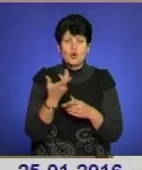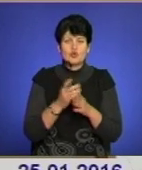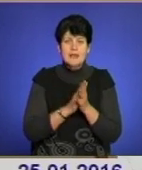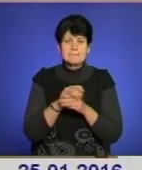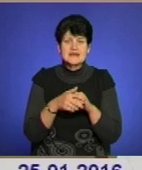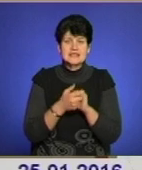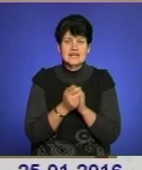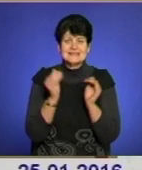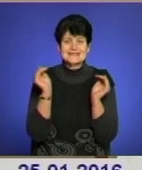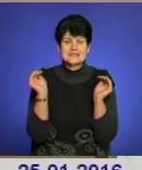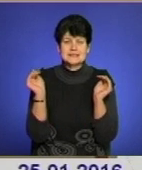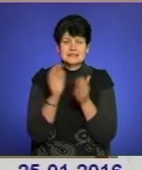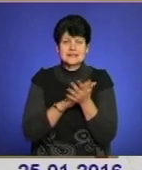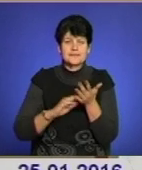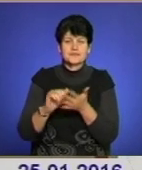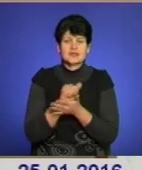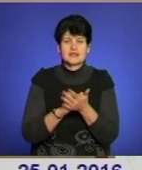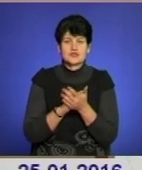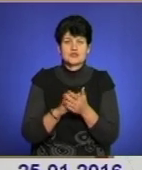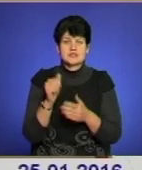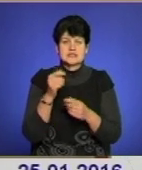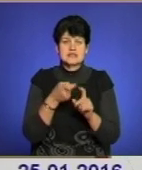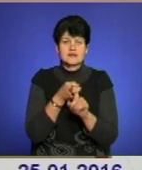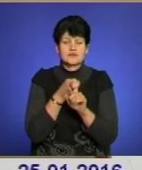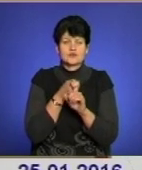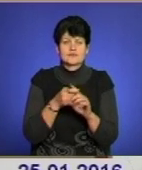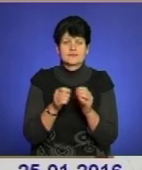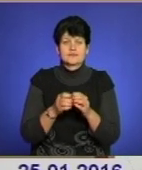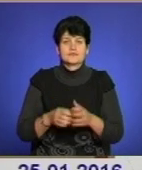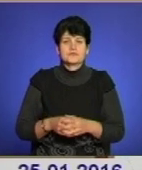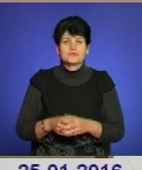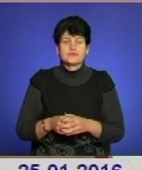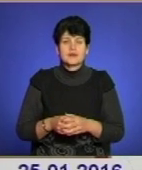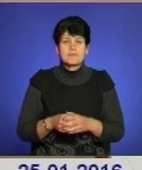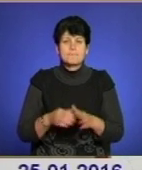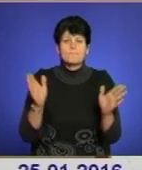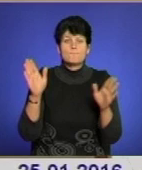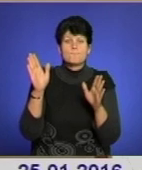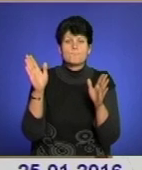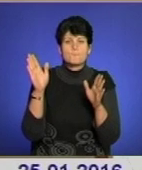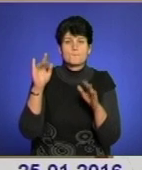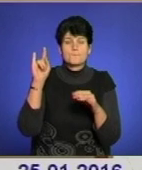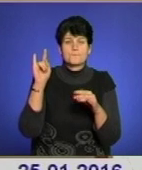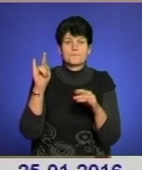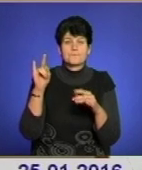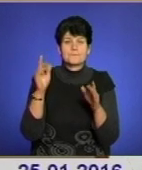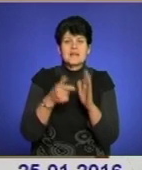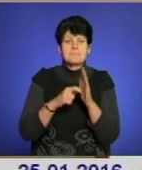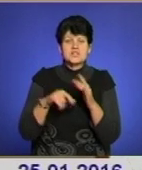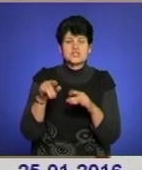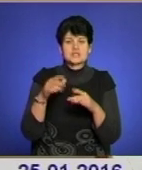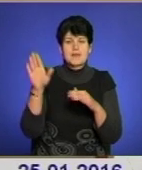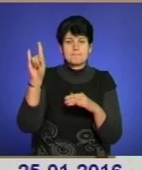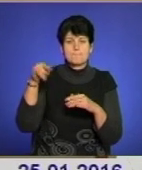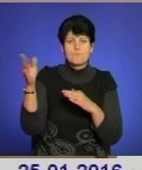милом знешкоджує агенти вірусні в 10 разів. Провітрювати приміщення, вологе